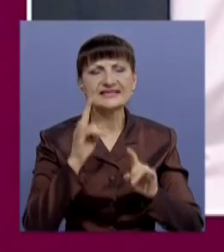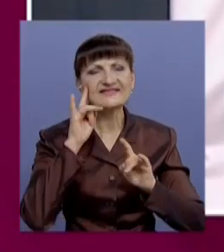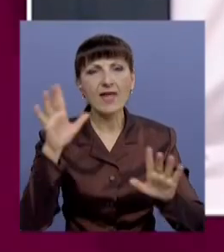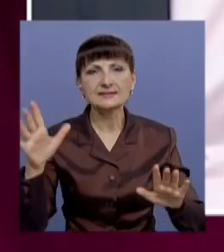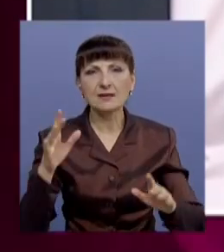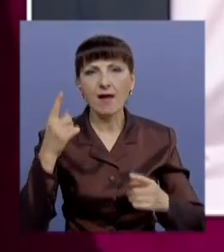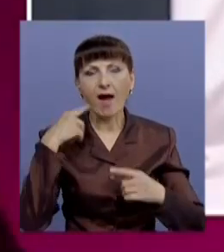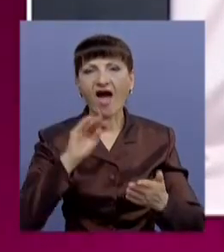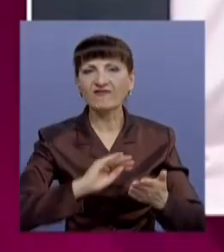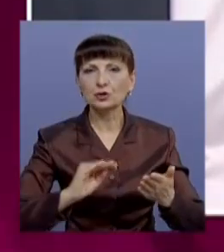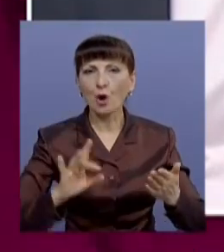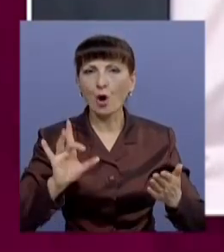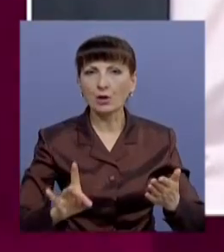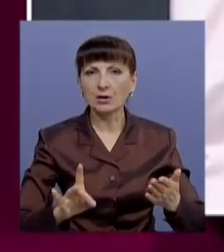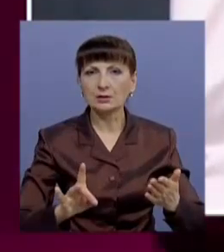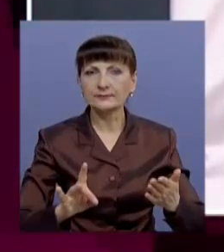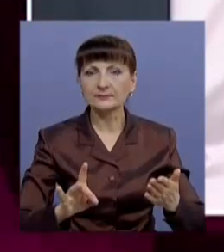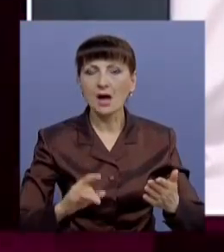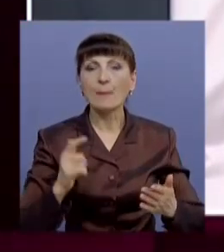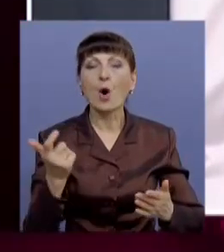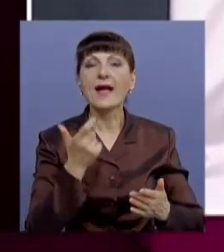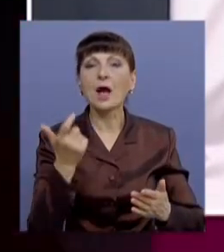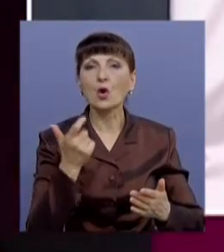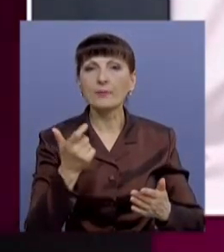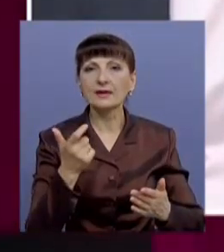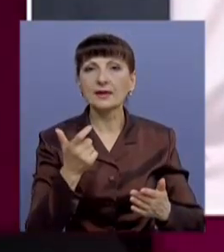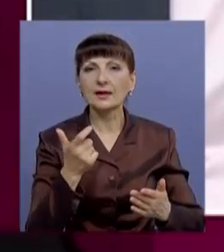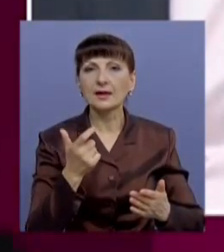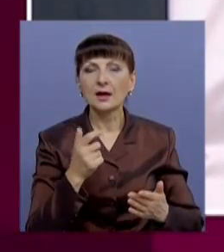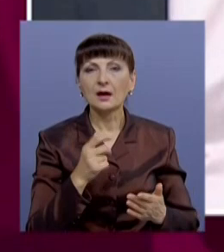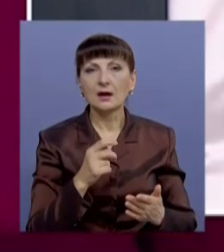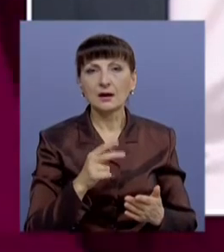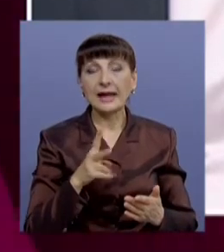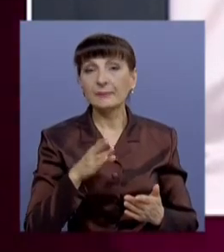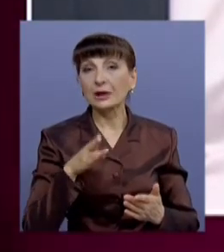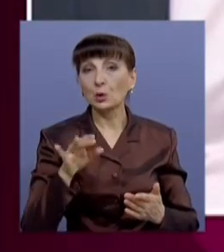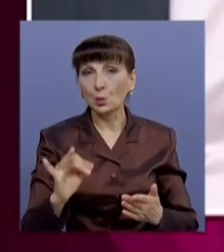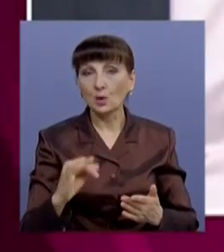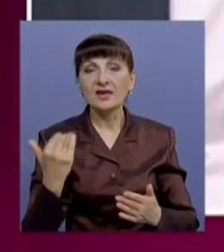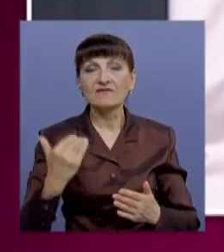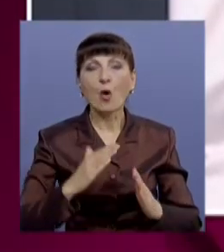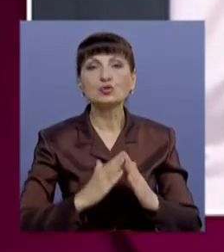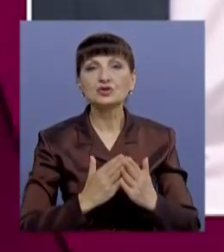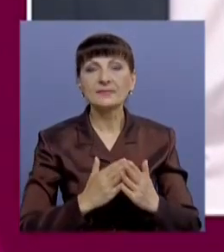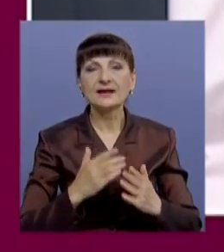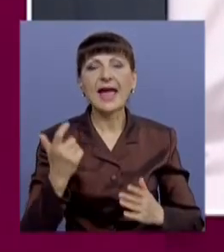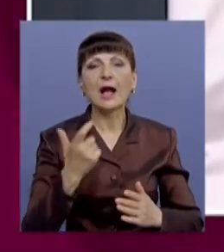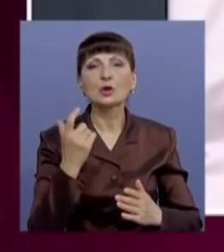известного автора по экономике. Это Грегори Мэнкью, его учебник